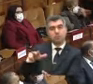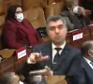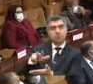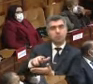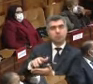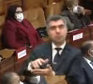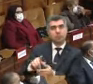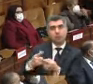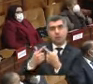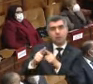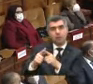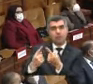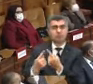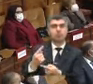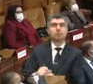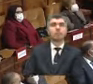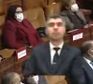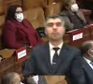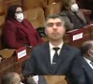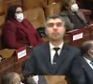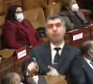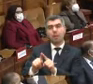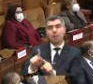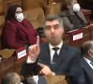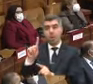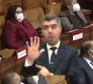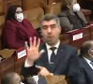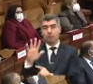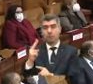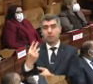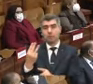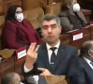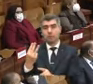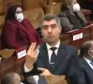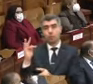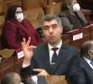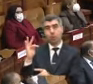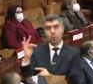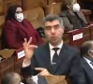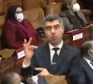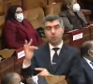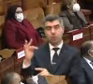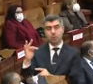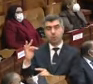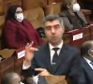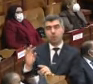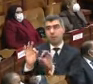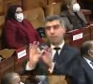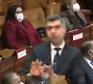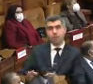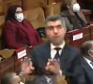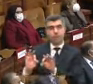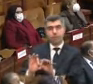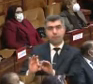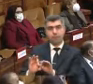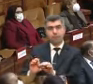ديال الكلاج ديال لي مادراك وكتعطيهم الكوطا ديال 135 طن، الكوطا ما كيستعملوهاش، كيمشيو عند هذوك اللي هما